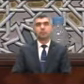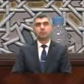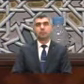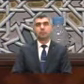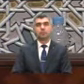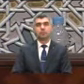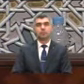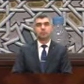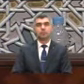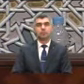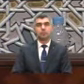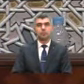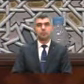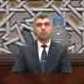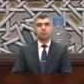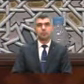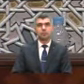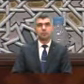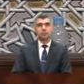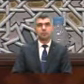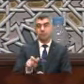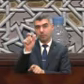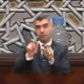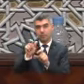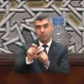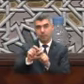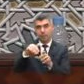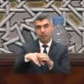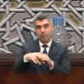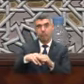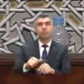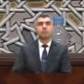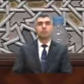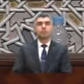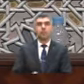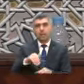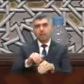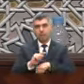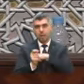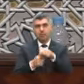عفوا، السؤال الثاني للسيدات والسادة النواب المحترمين من الفريق الحركي،